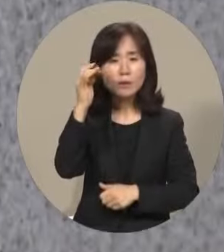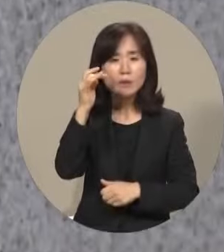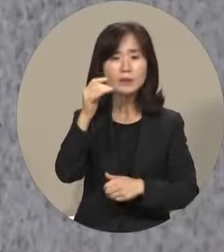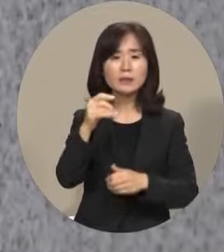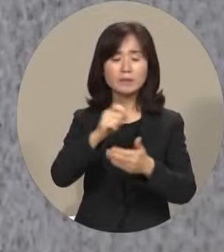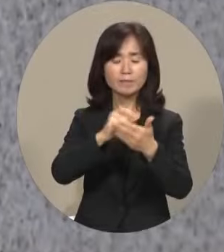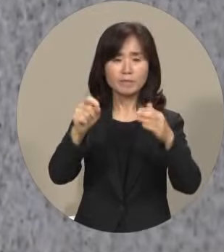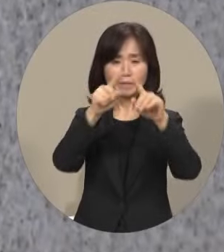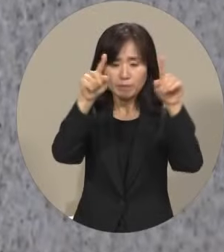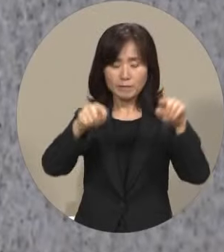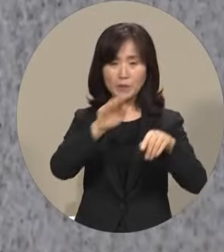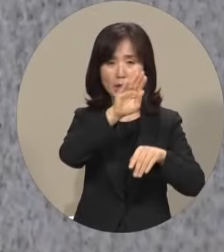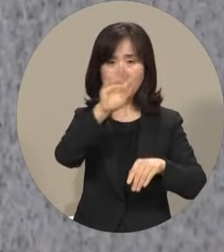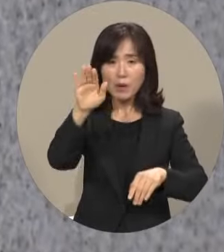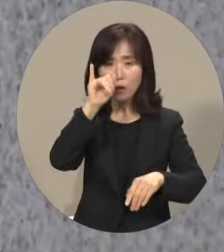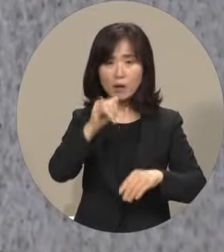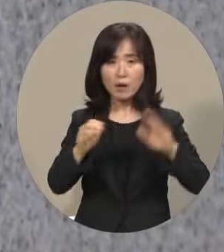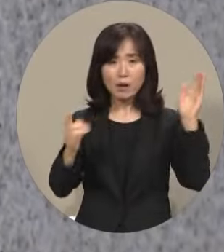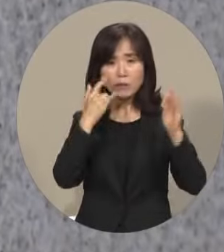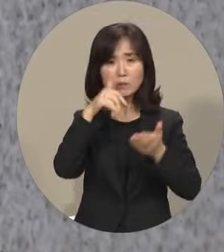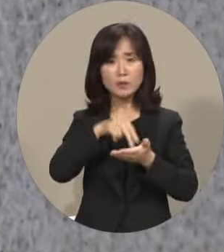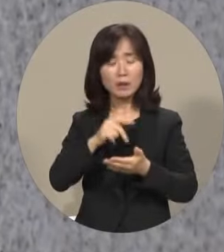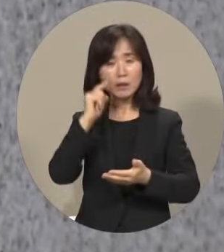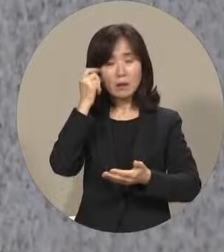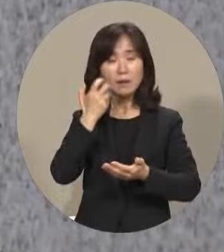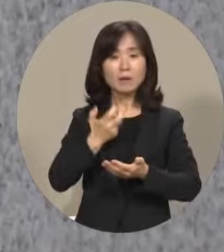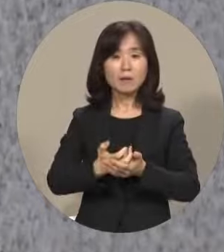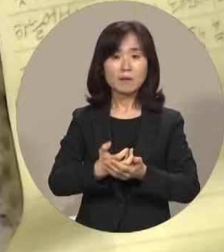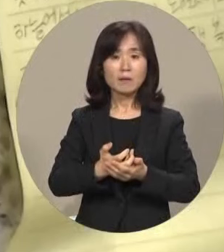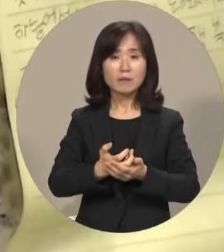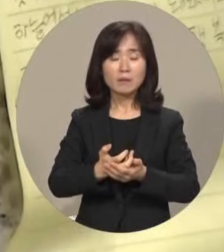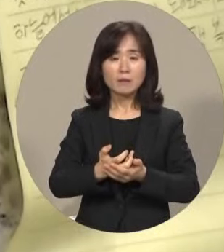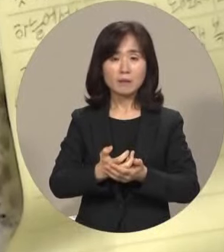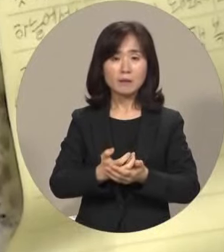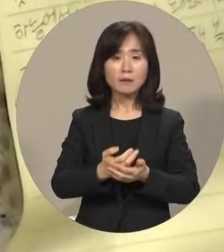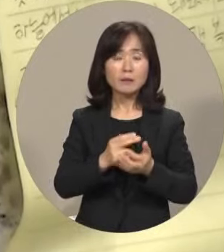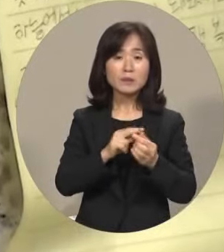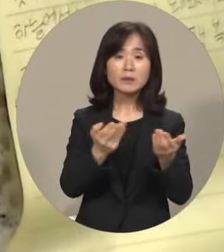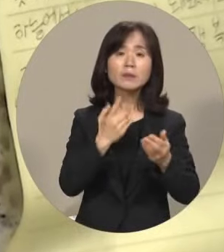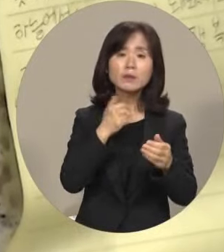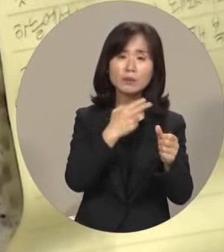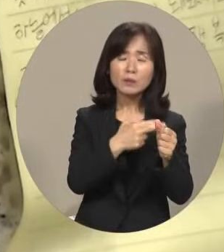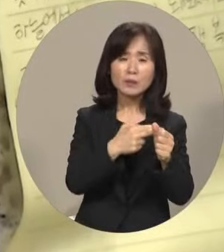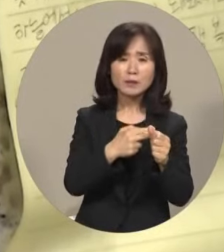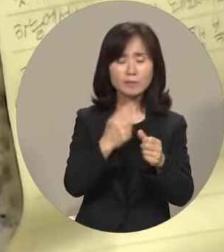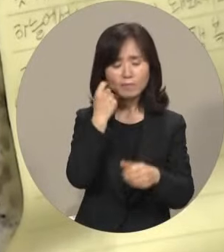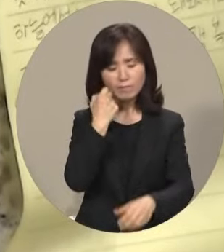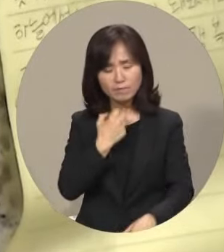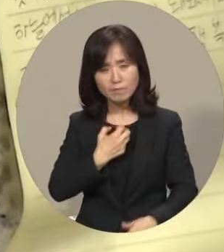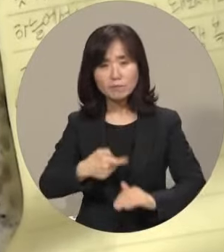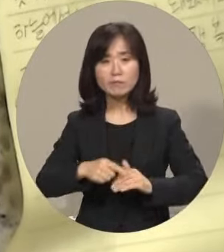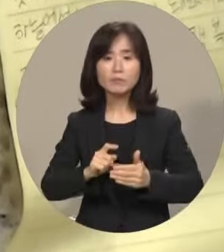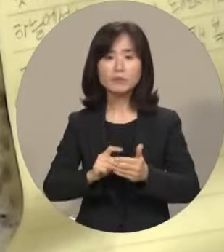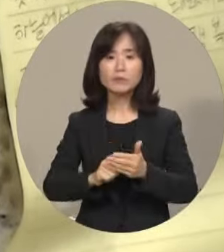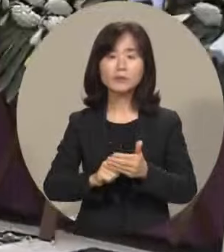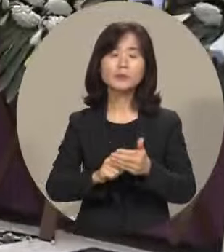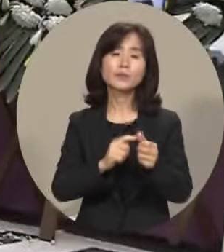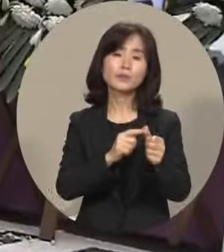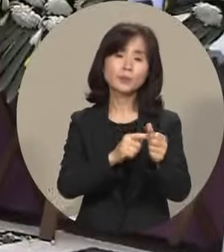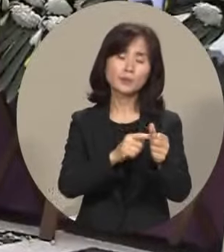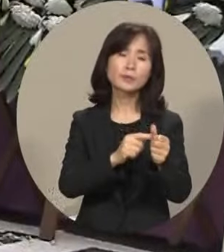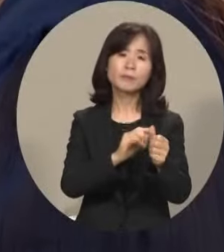붙었습니다. 학부모들도 놀란 마음을 감추지 못했고 동료 교사도 애통한 마음으로 고인을 추모했습니다.